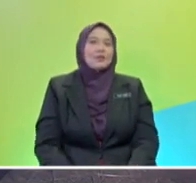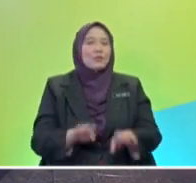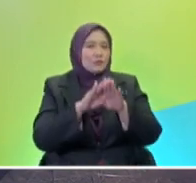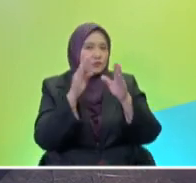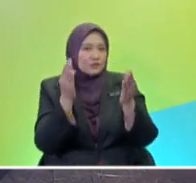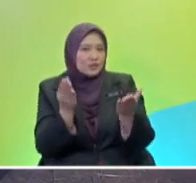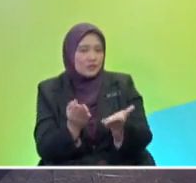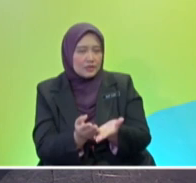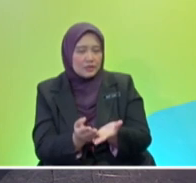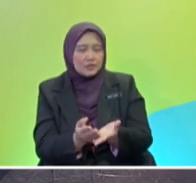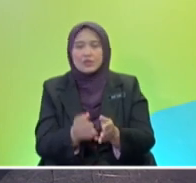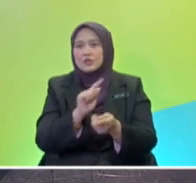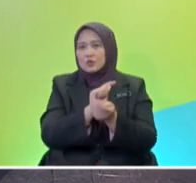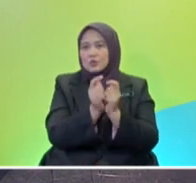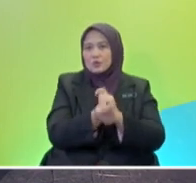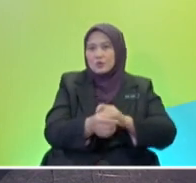semakin